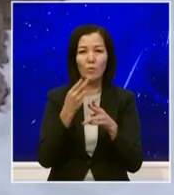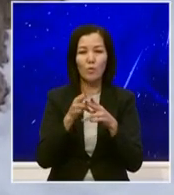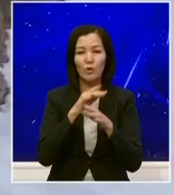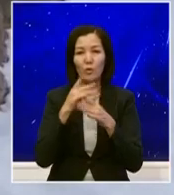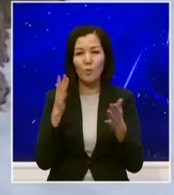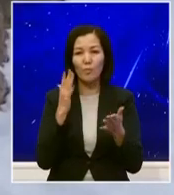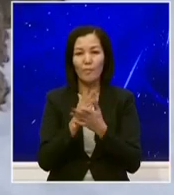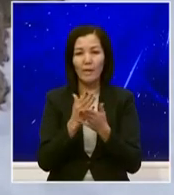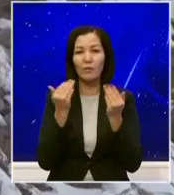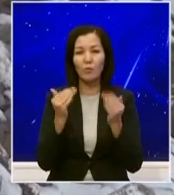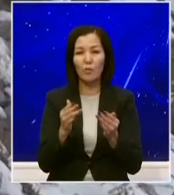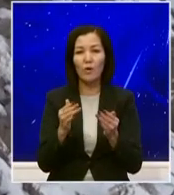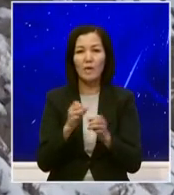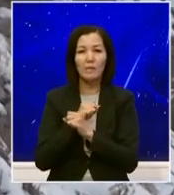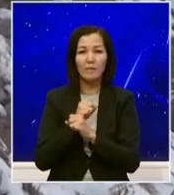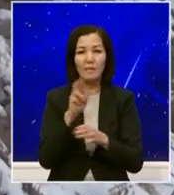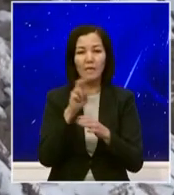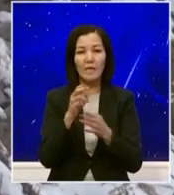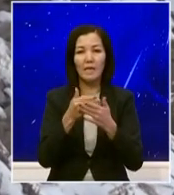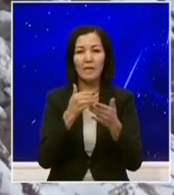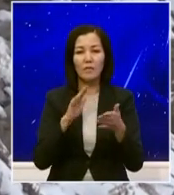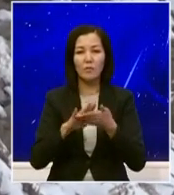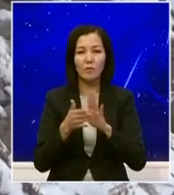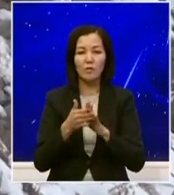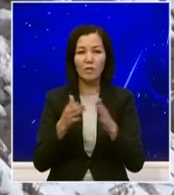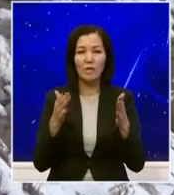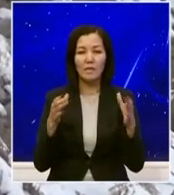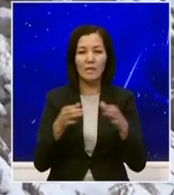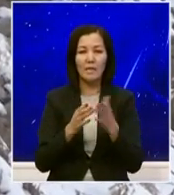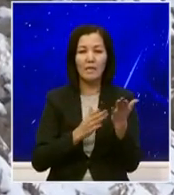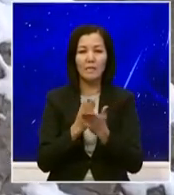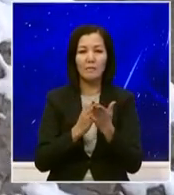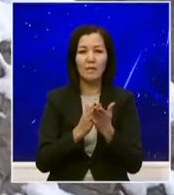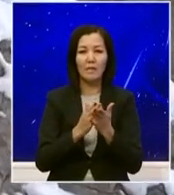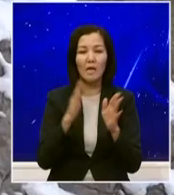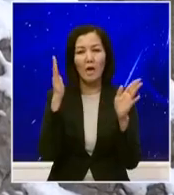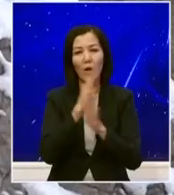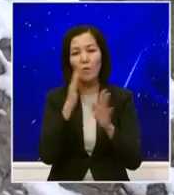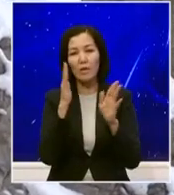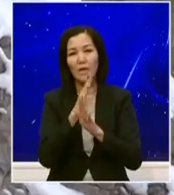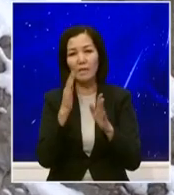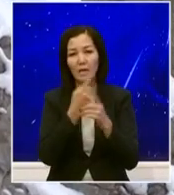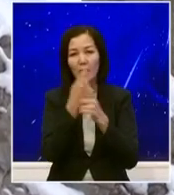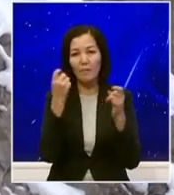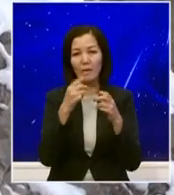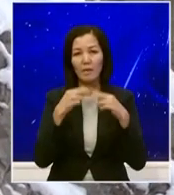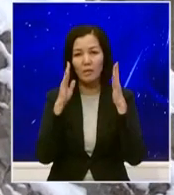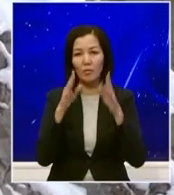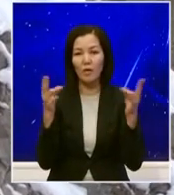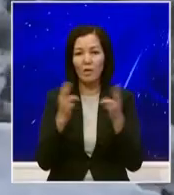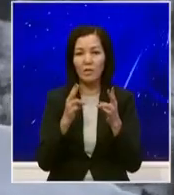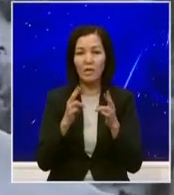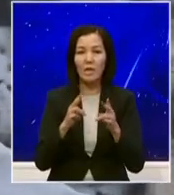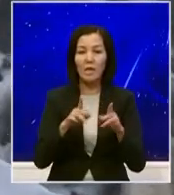емес. Алайда мамандар демалысқа келер алдында төтенше жағдайлар қызметі мен Қазгидрометтің хабарламаларын ескеруі қажет дейді. Егер